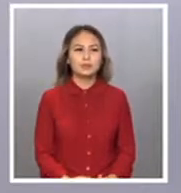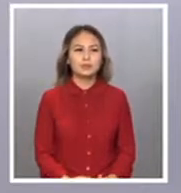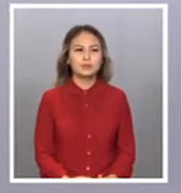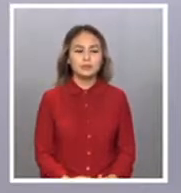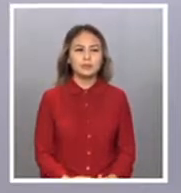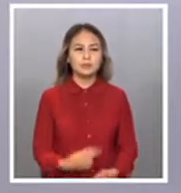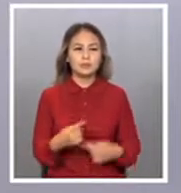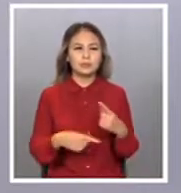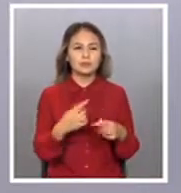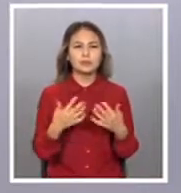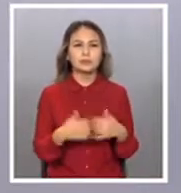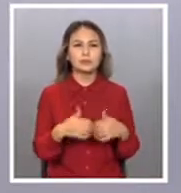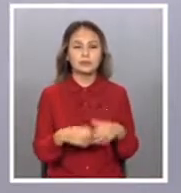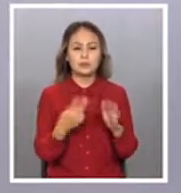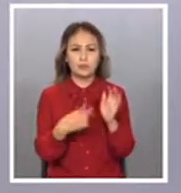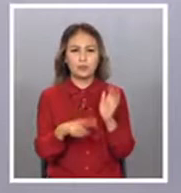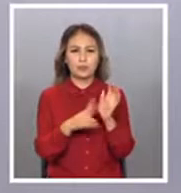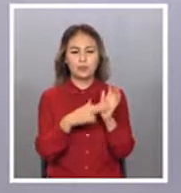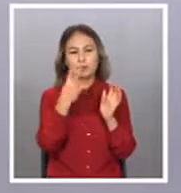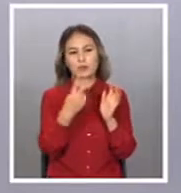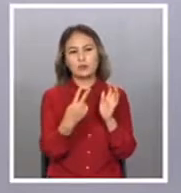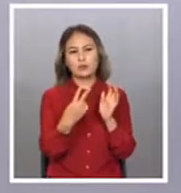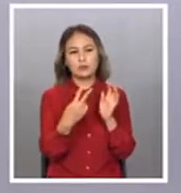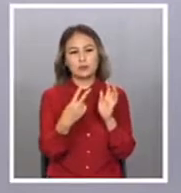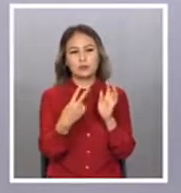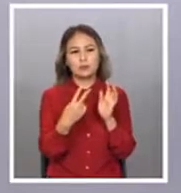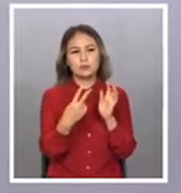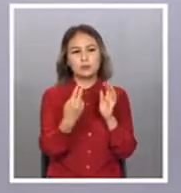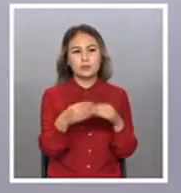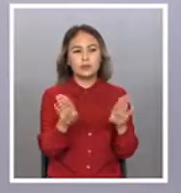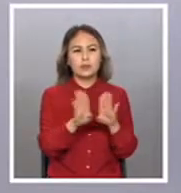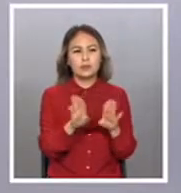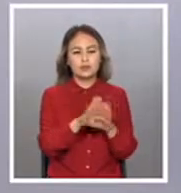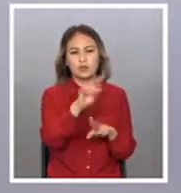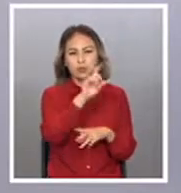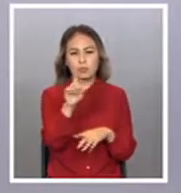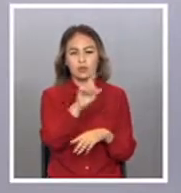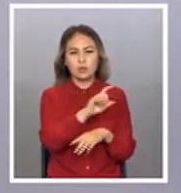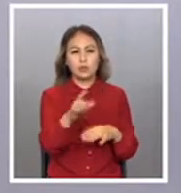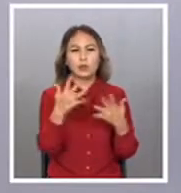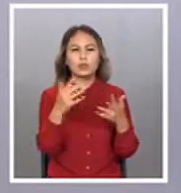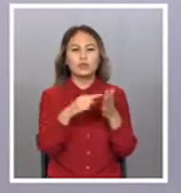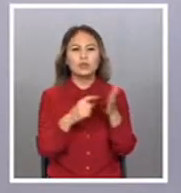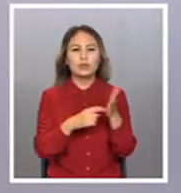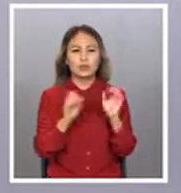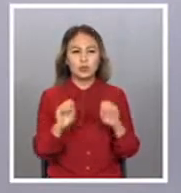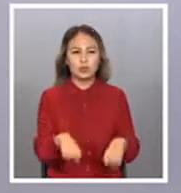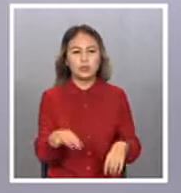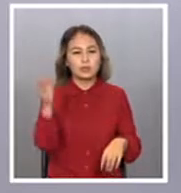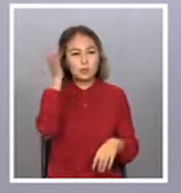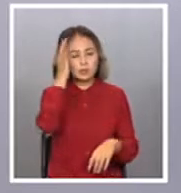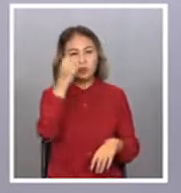Келесі есебіміз 28-ден 2. Бұнда да алымында бөлімінде нешеге бөлуге болады? Еске